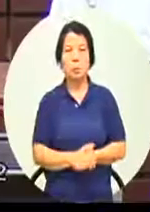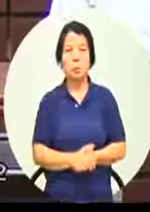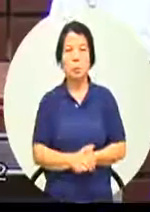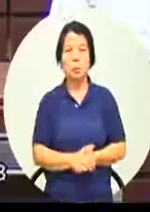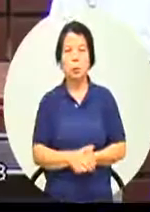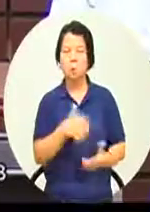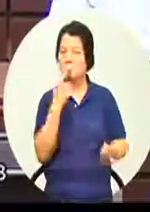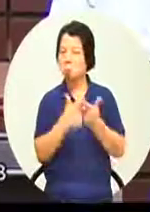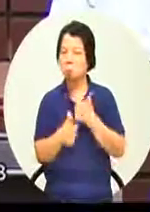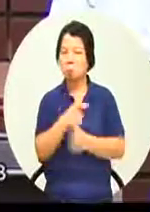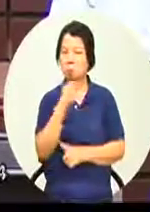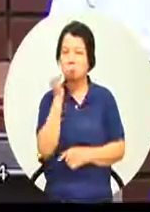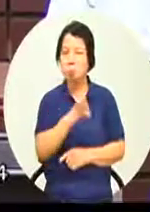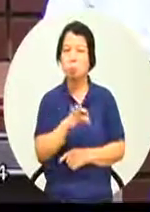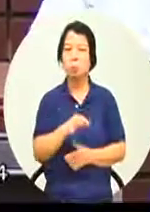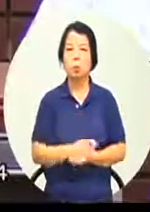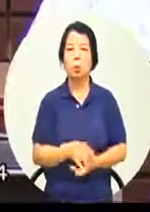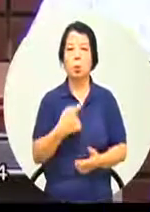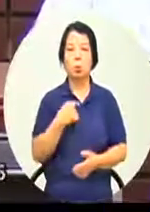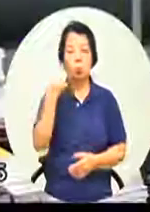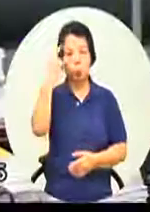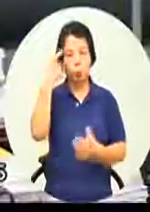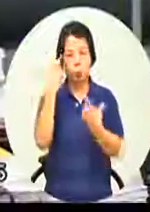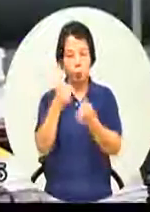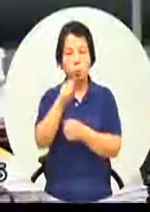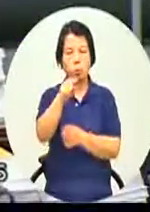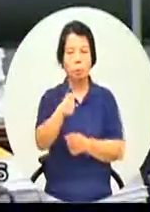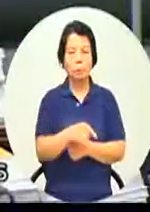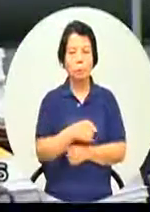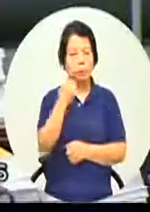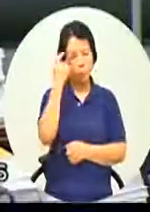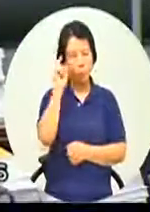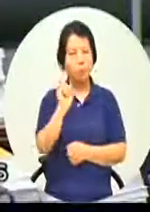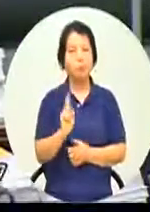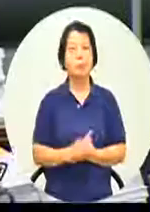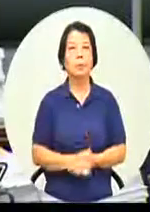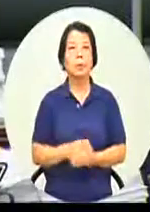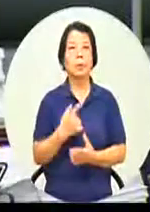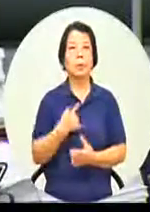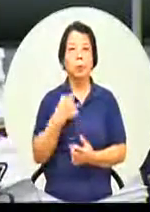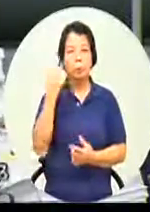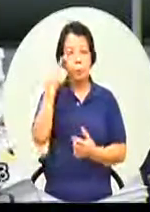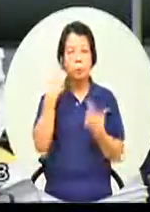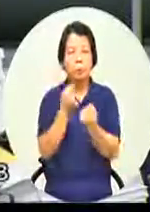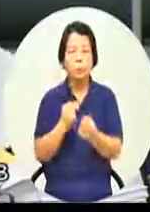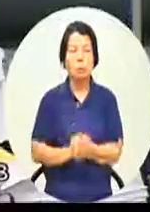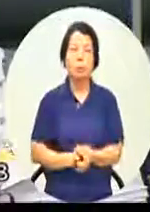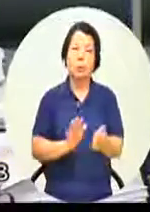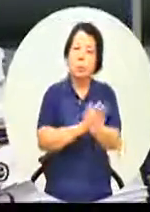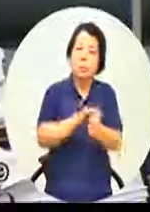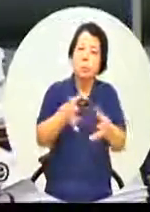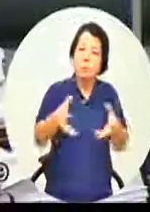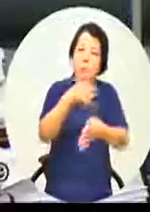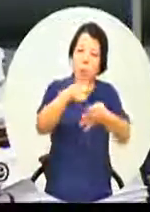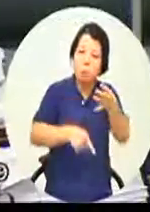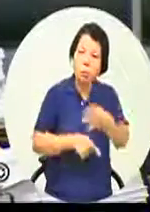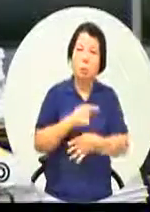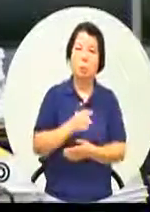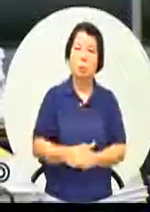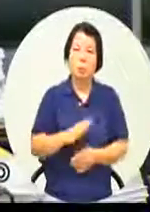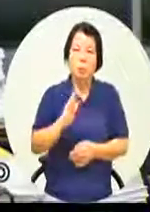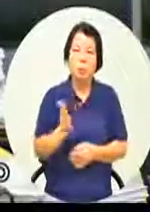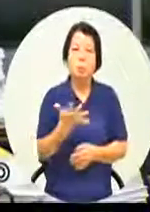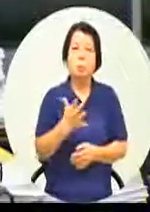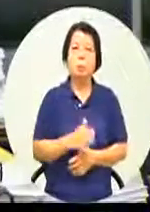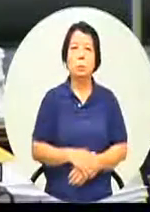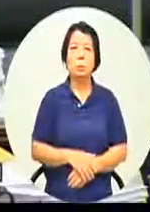当了， 哦，啊，局长，我可以同意你的感受，那我也可以同意你爱护同仁的心情，但是你也可